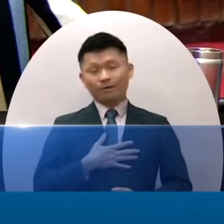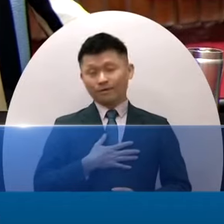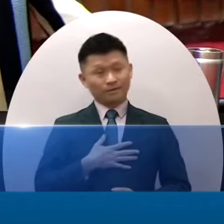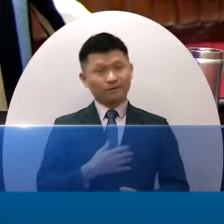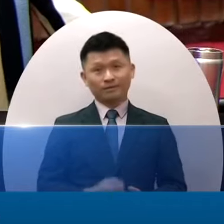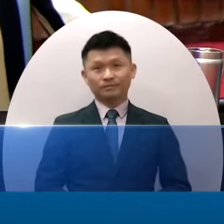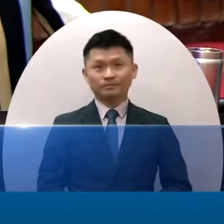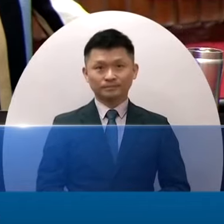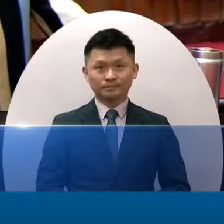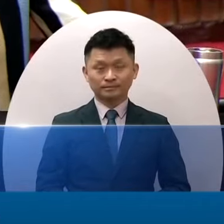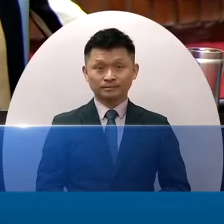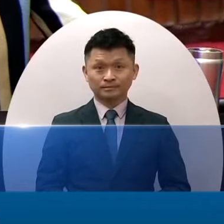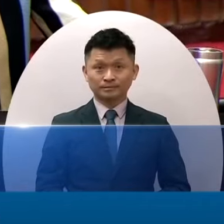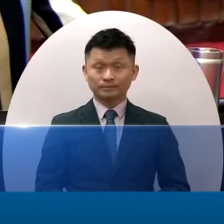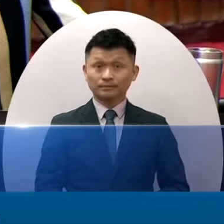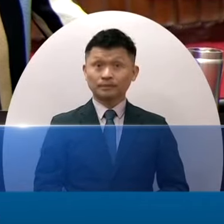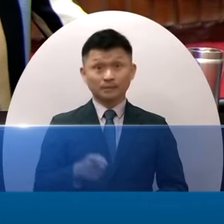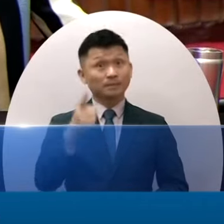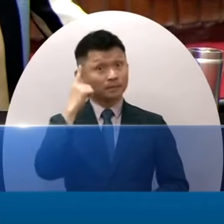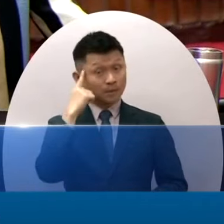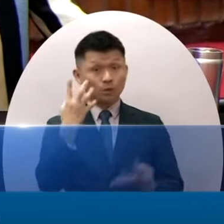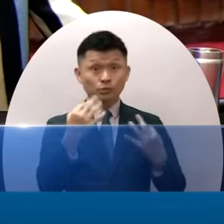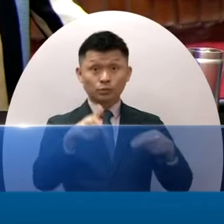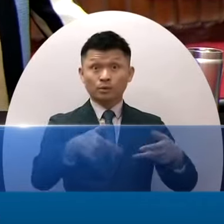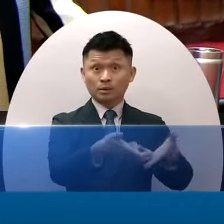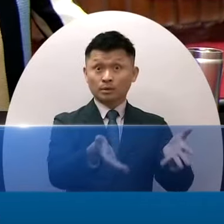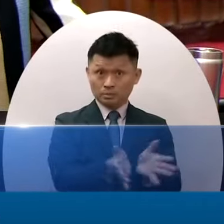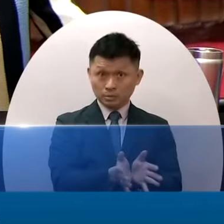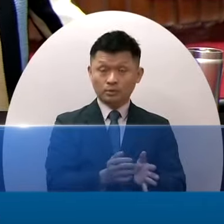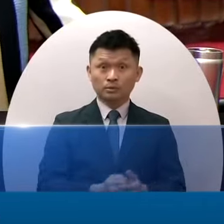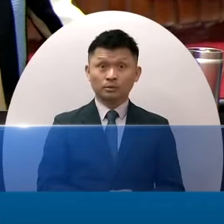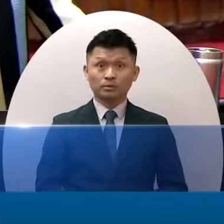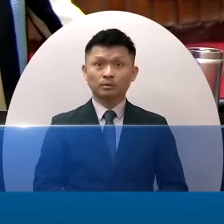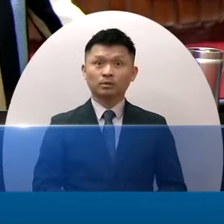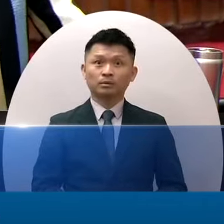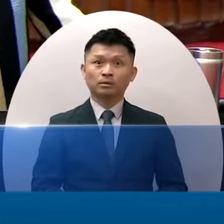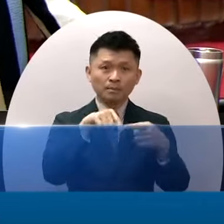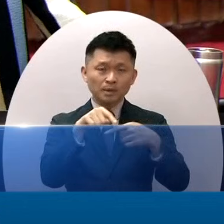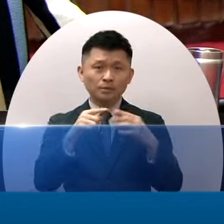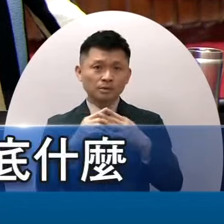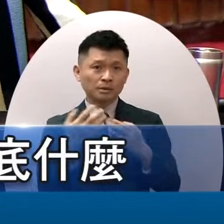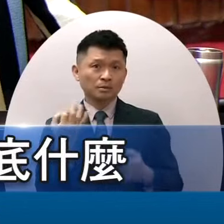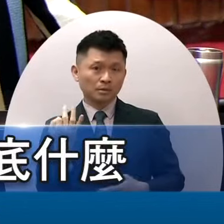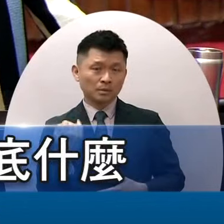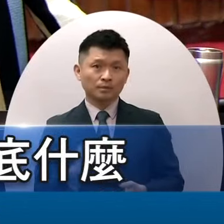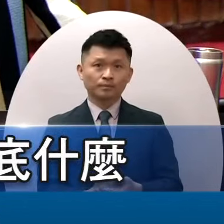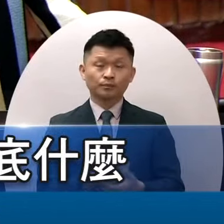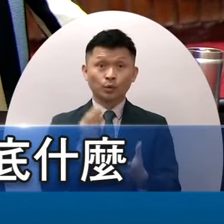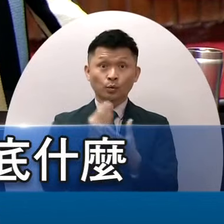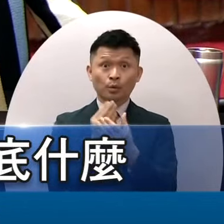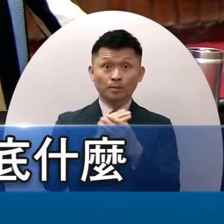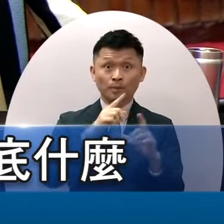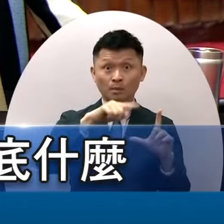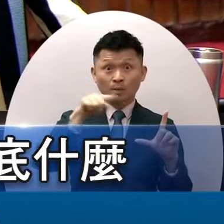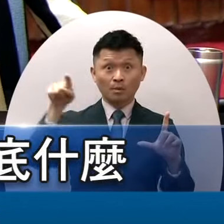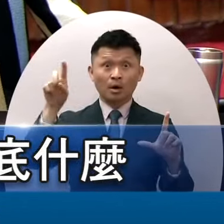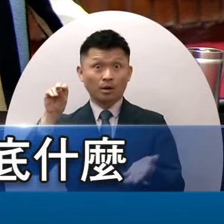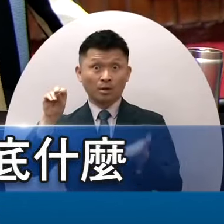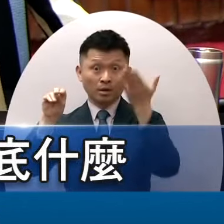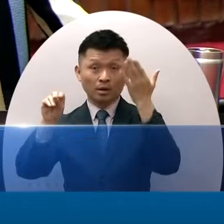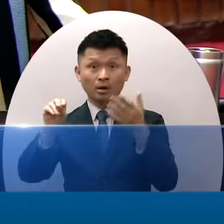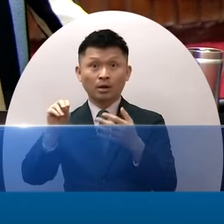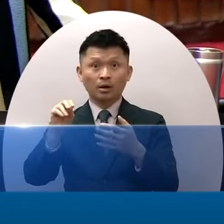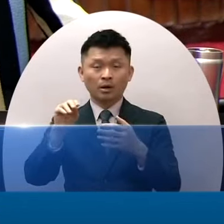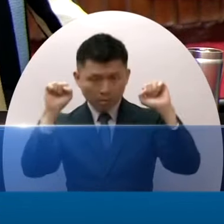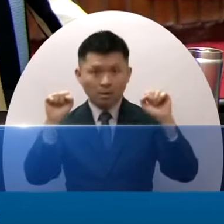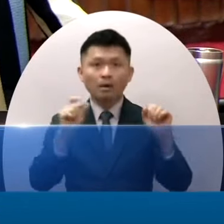要改，所以你也包括改谢，所以你觉得苏伟 普，然后呢，股票可以涨到两万点。 到两万点，你要看数字背后到底是什么？ 您